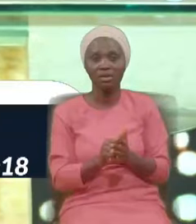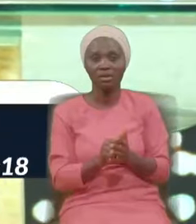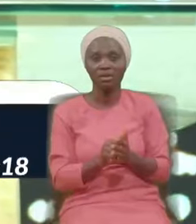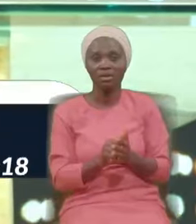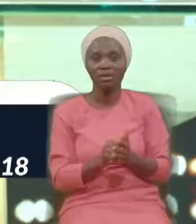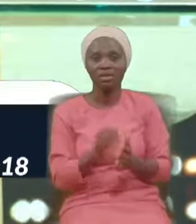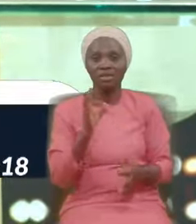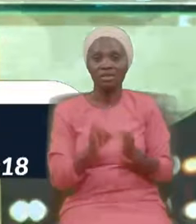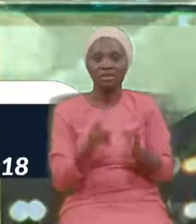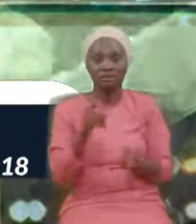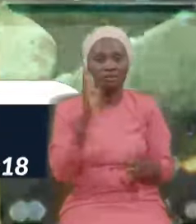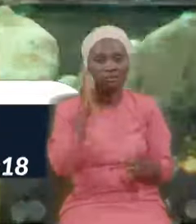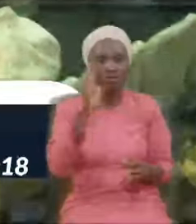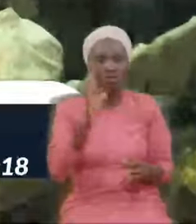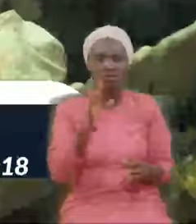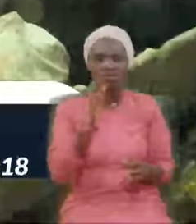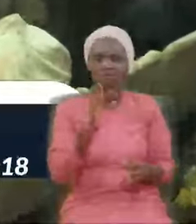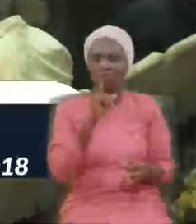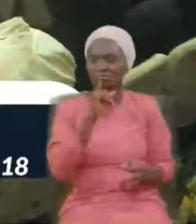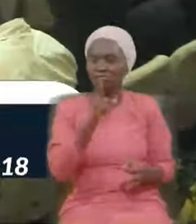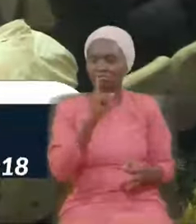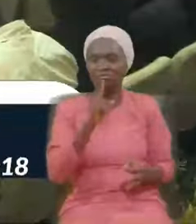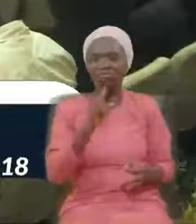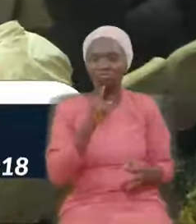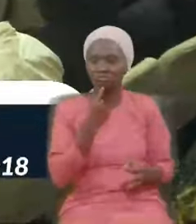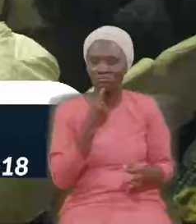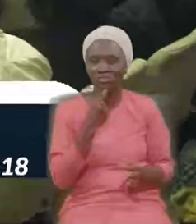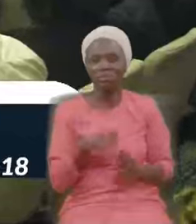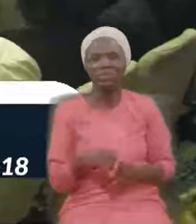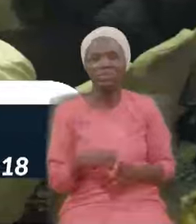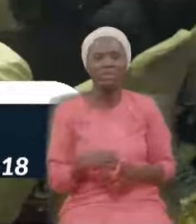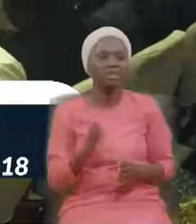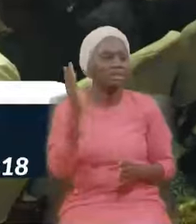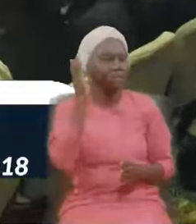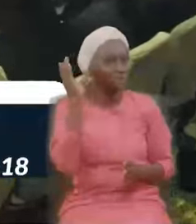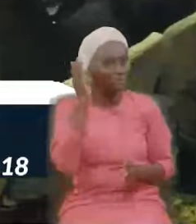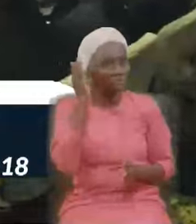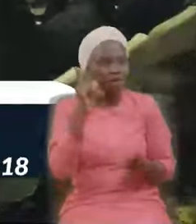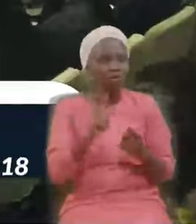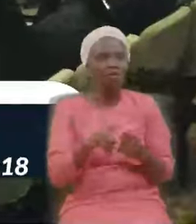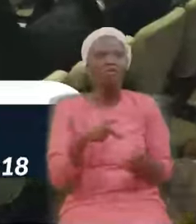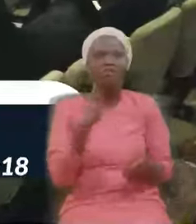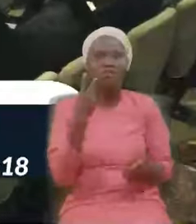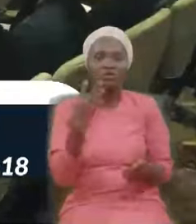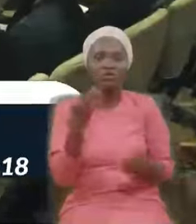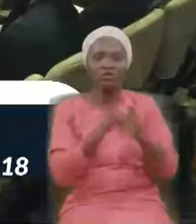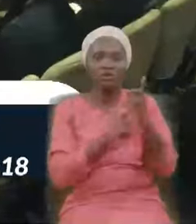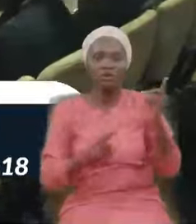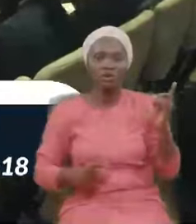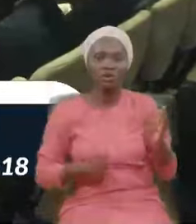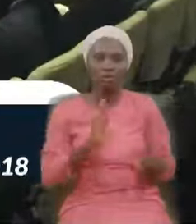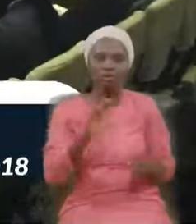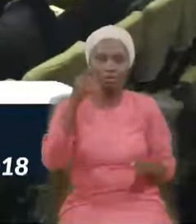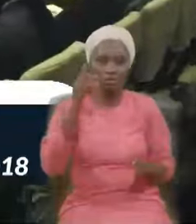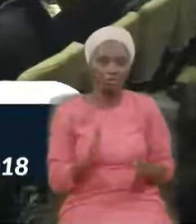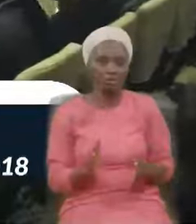attentivement la voix de l'Éternel, ton Dieu, quelqu'un là-bas écoute la voix de Dieu. Si tu